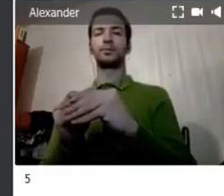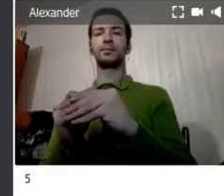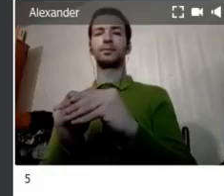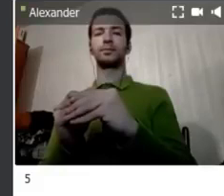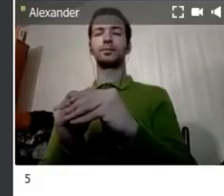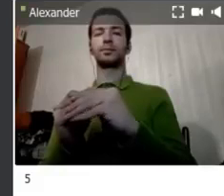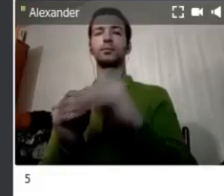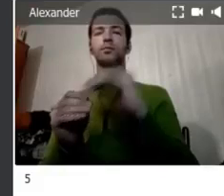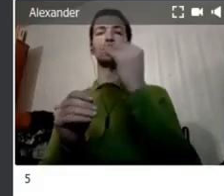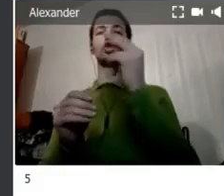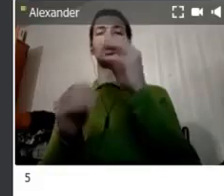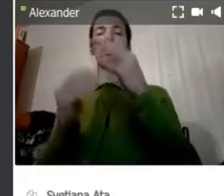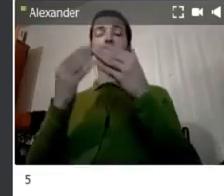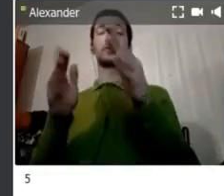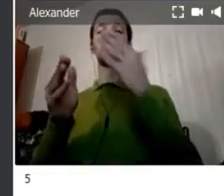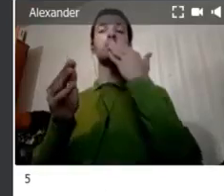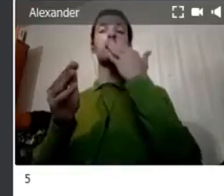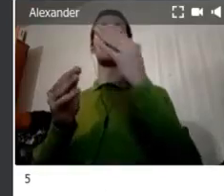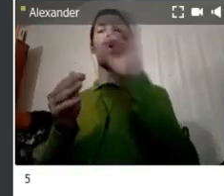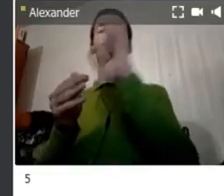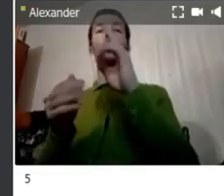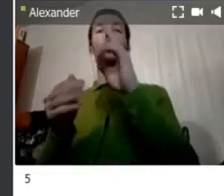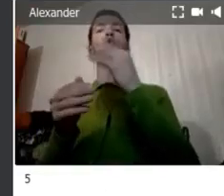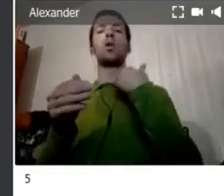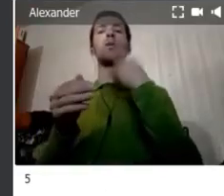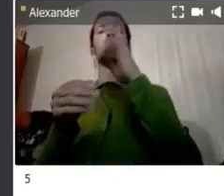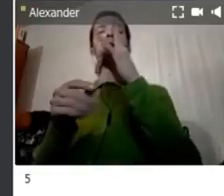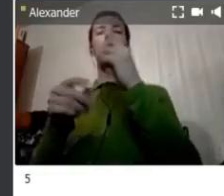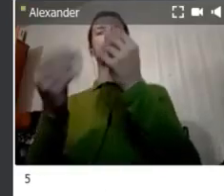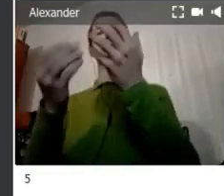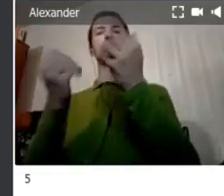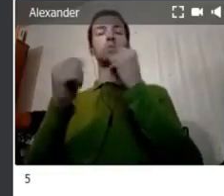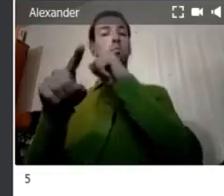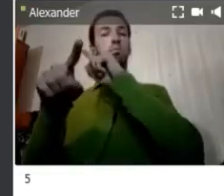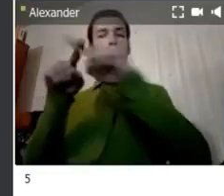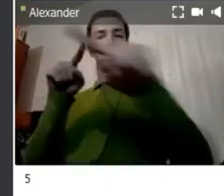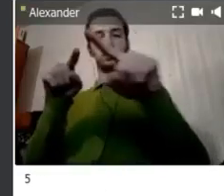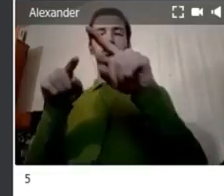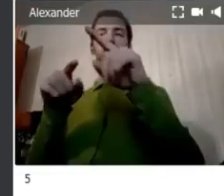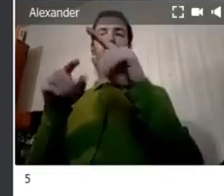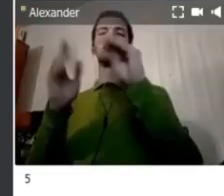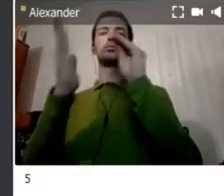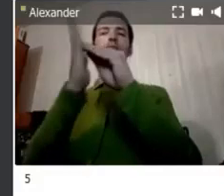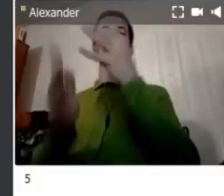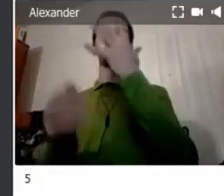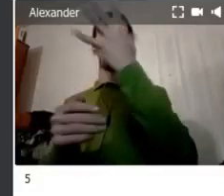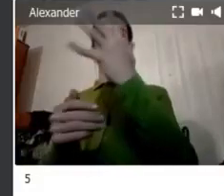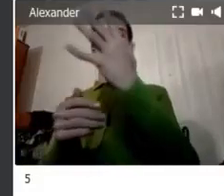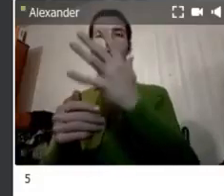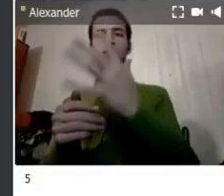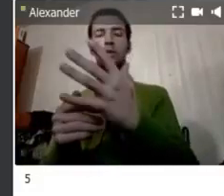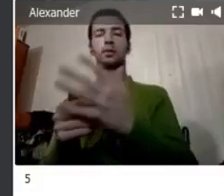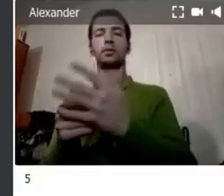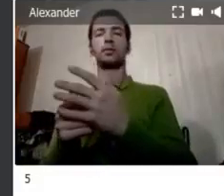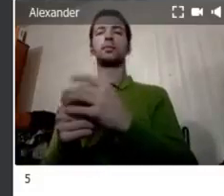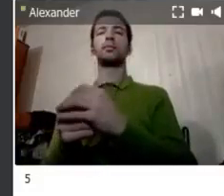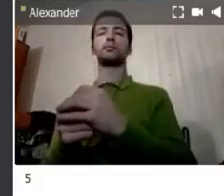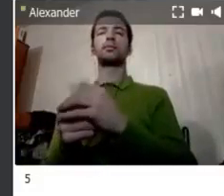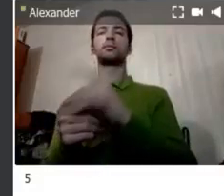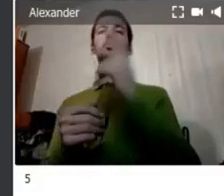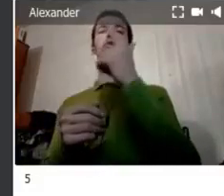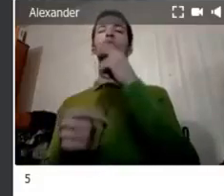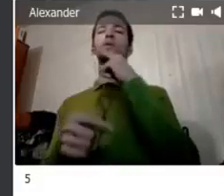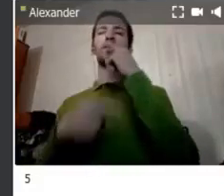вам расскажет Олег Ульянов, мой уважаемый друг и партнер, юрист, кстати, по образованию, и он более